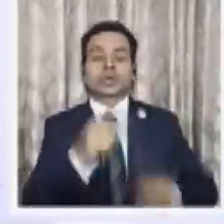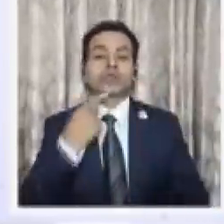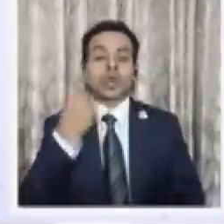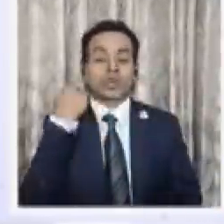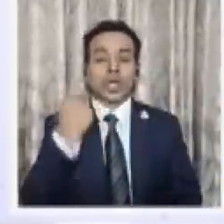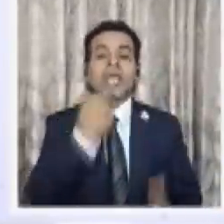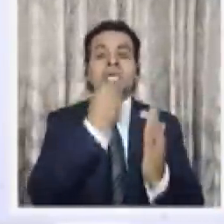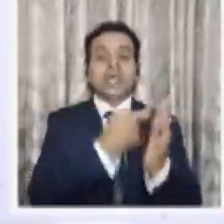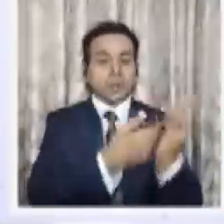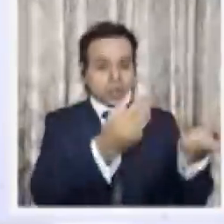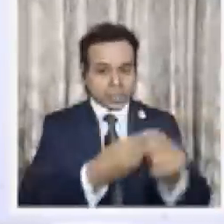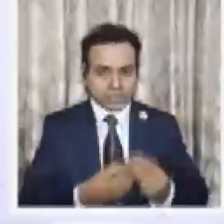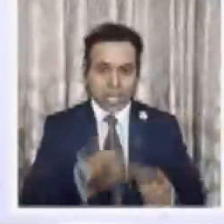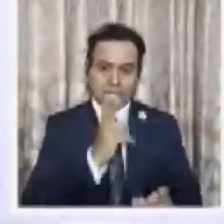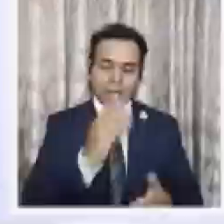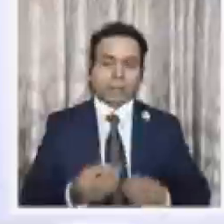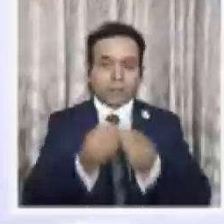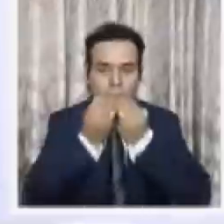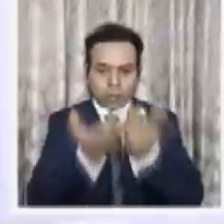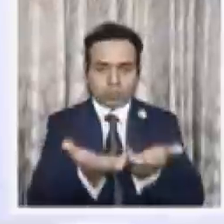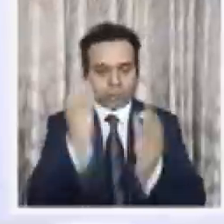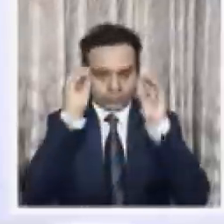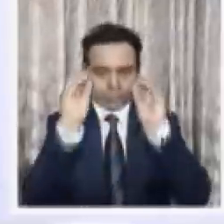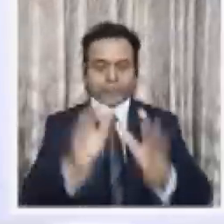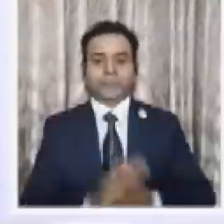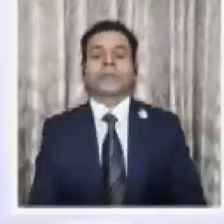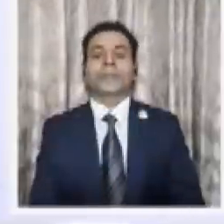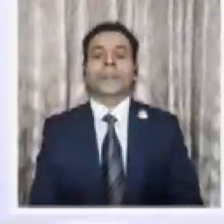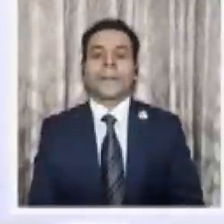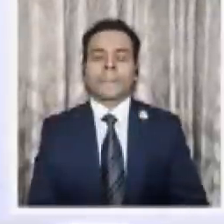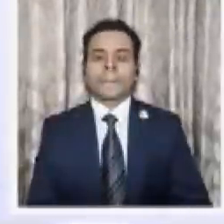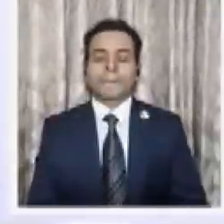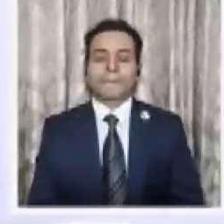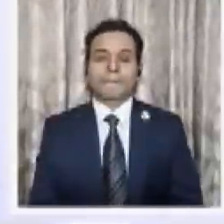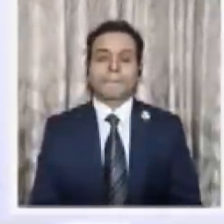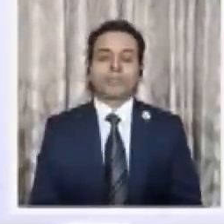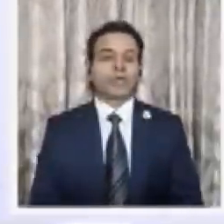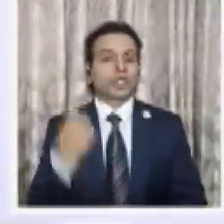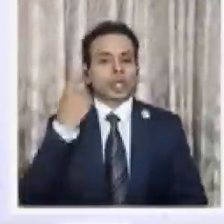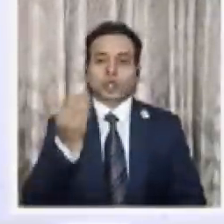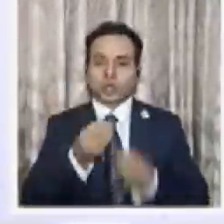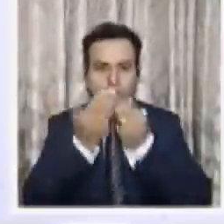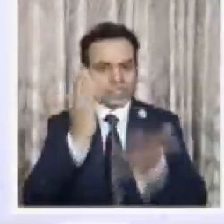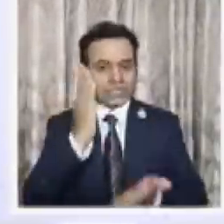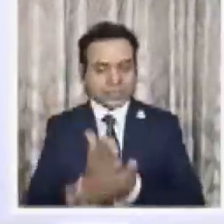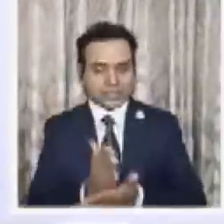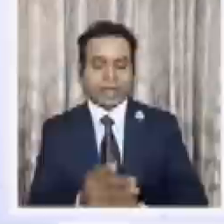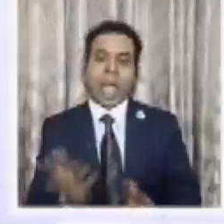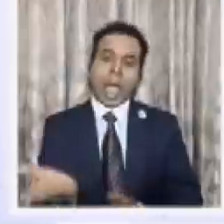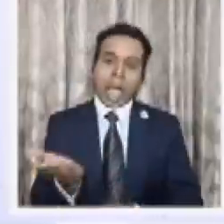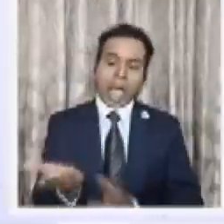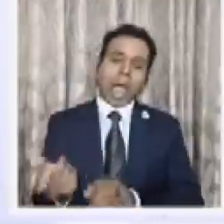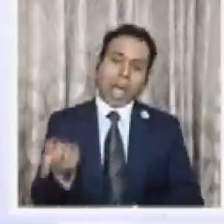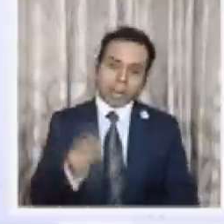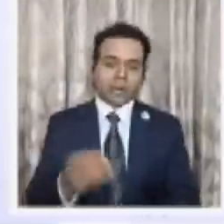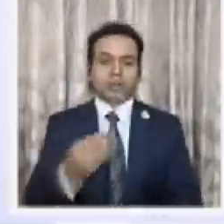দক্ষিণ পূর্ব এশিয়া পরিস্থিতি এবং বিশ্ব পরিস্থিতি সংগ্রহ করার সূত্র বিশ্ব স্বাস্থ্য সংস্থা সিচুয়েশন রিপোর্ট 20 জুলাই 2020।